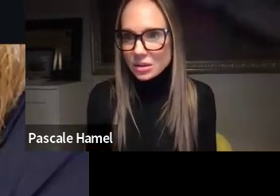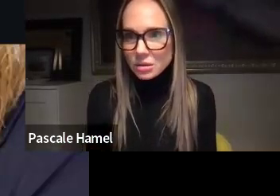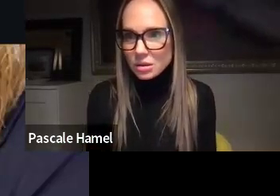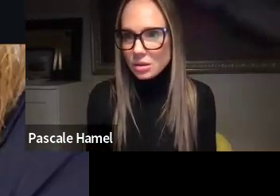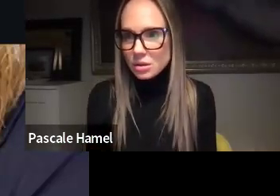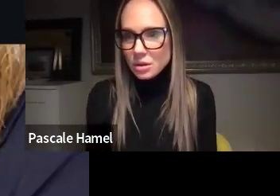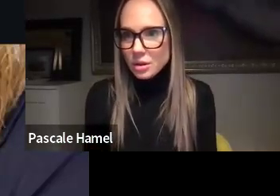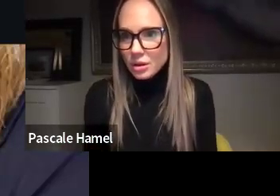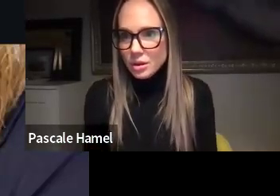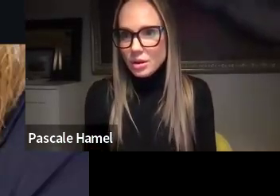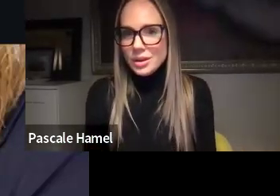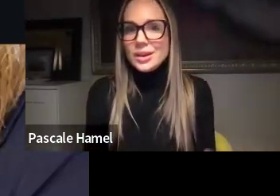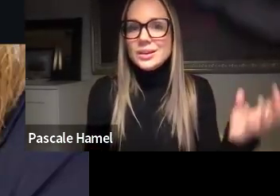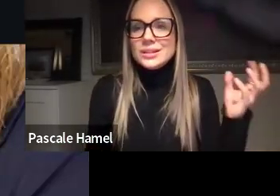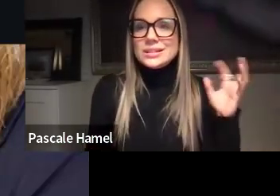beaux classiques.